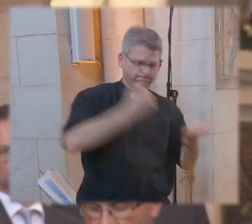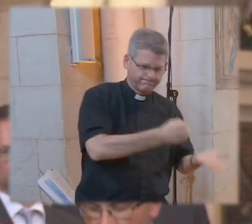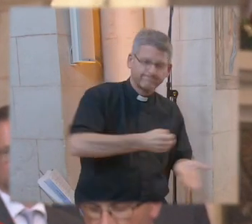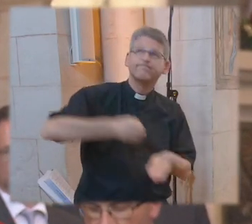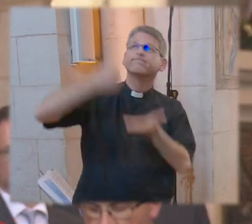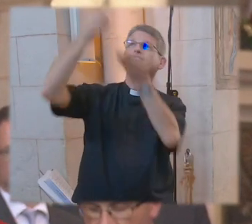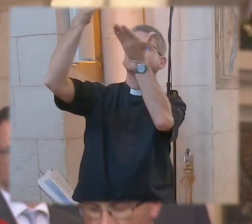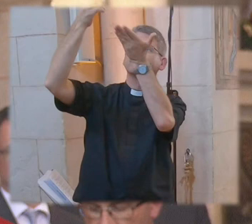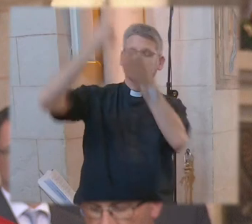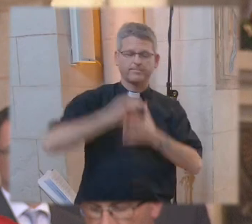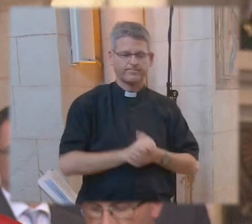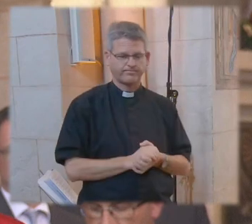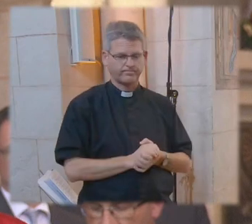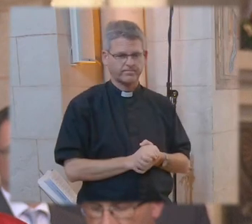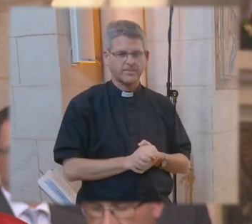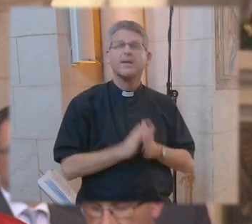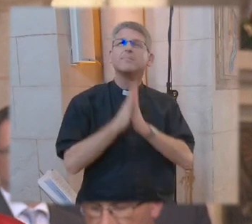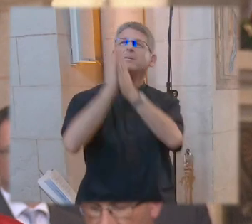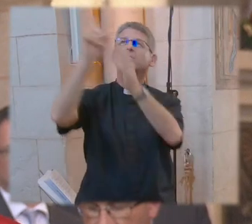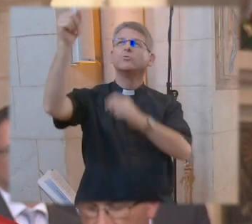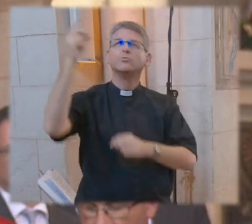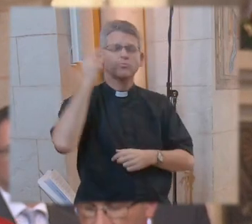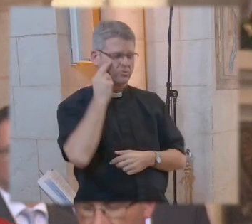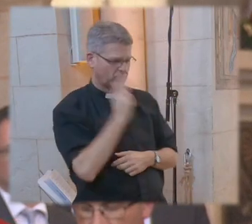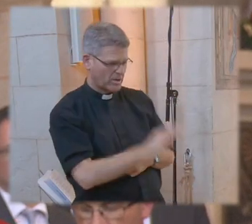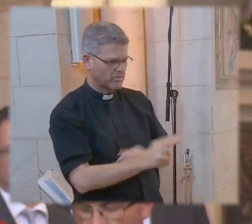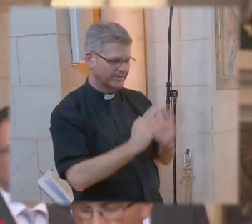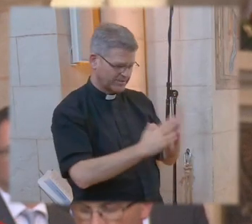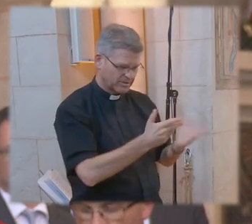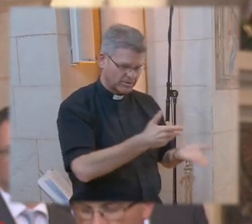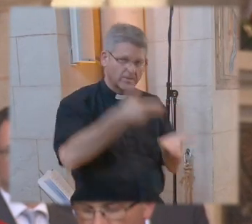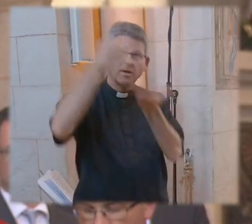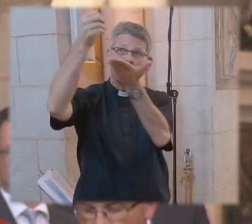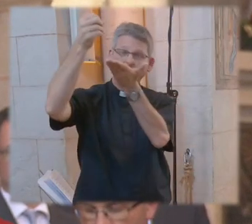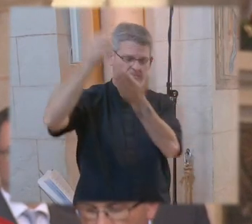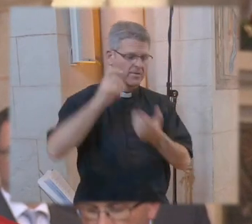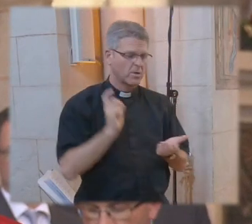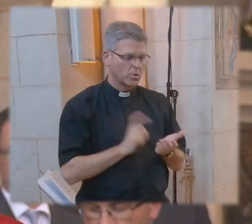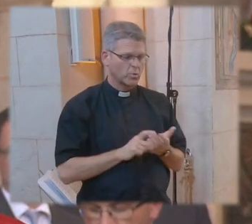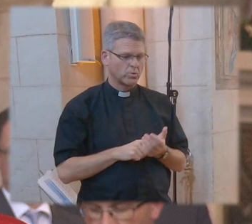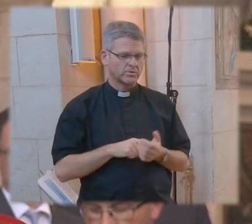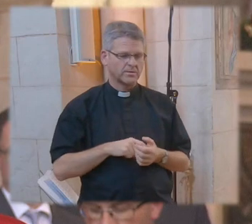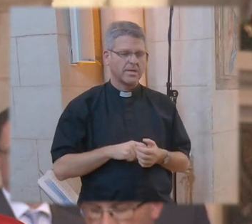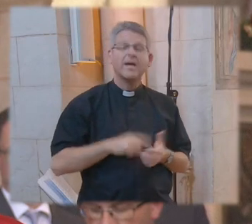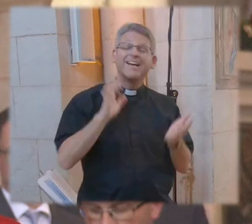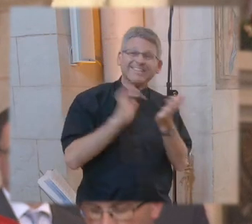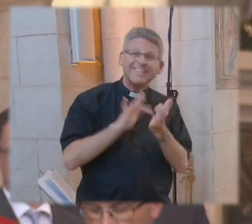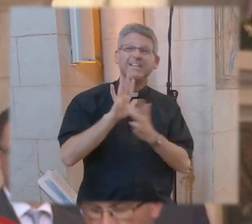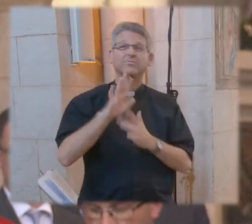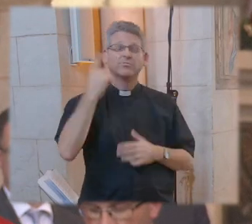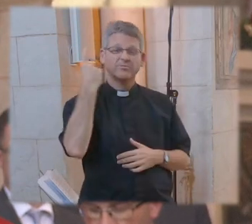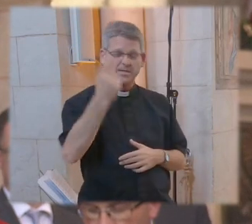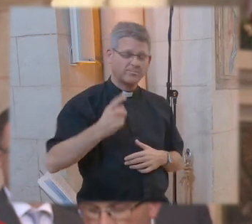dar. Schau gütig auf die Gabe deiner Kirche, denn sie stellt dir das Lamm vor Augen, das geopfert